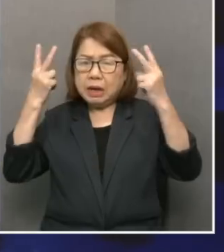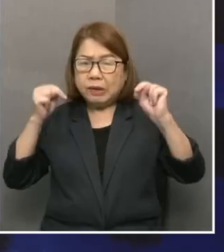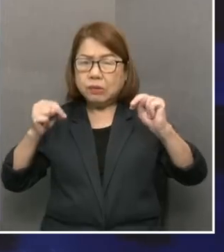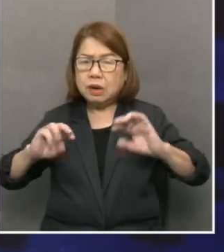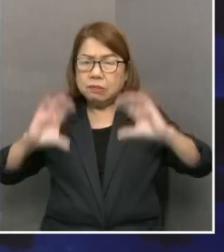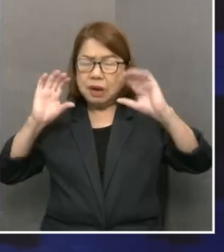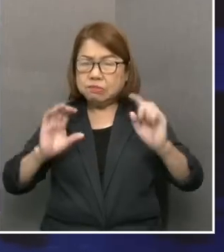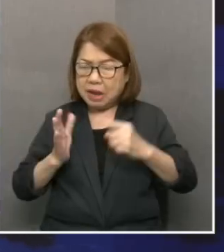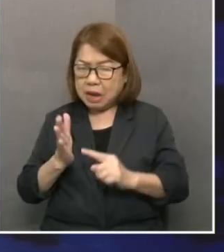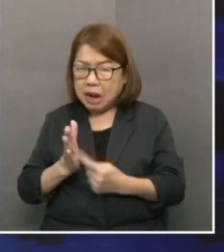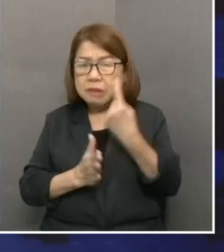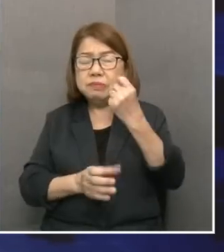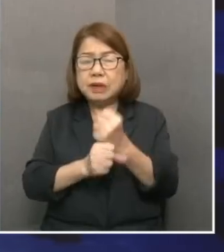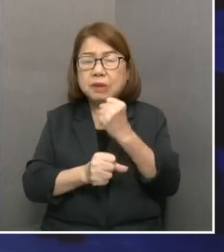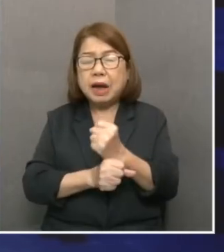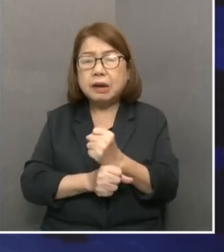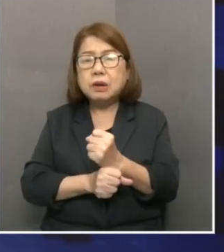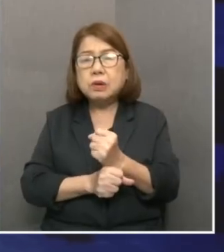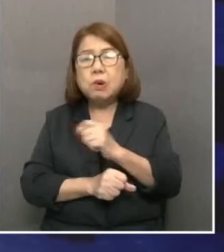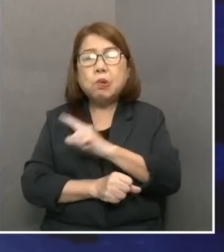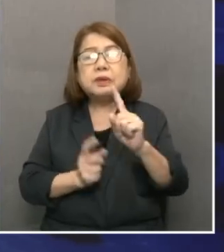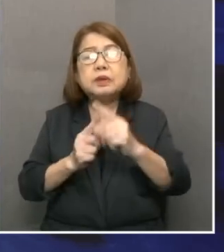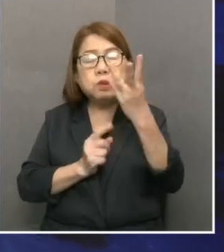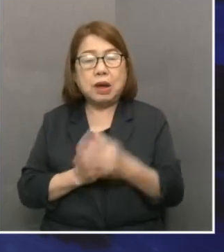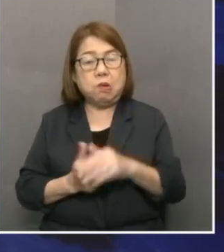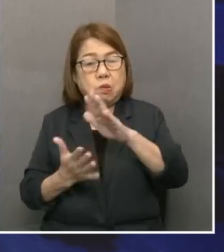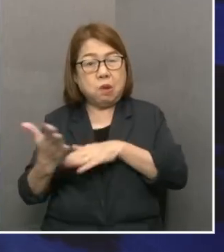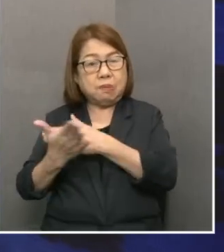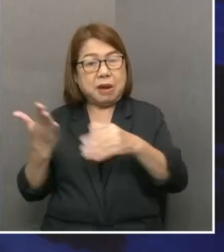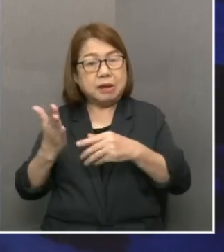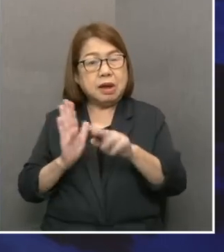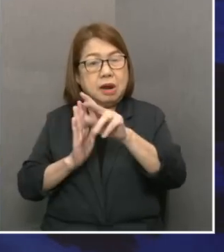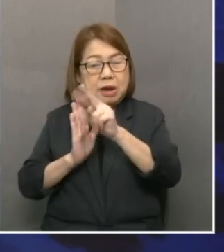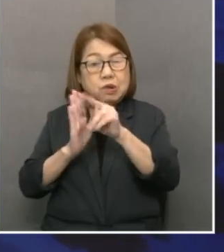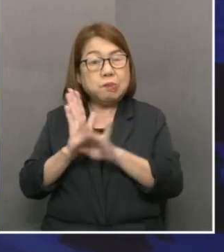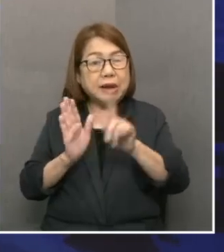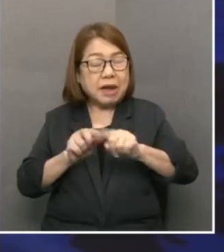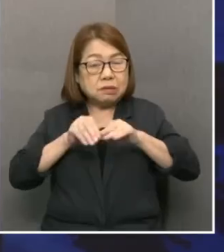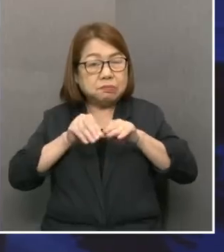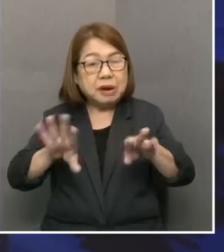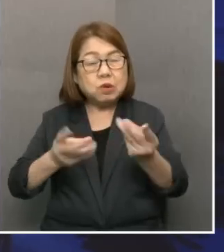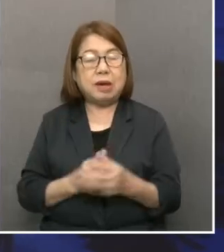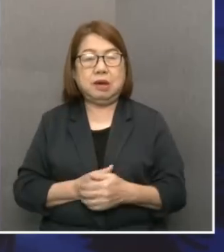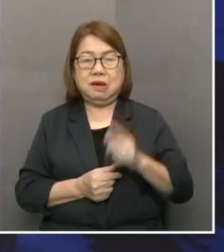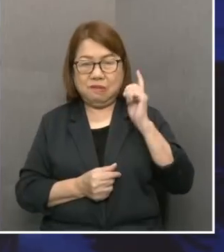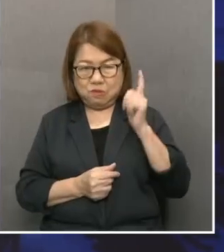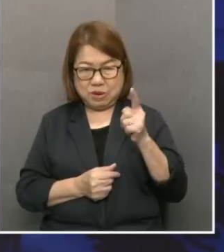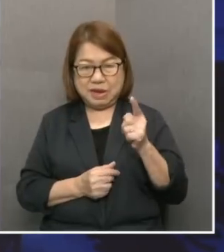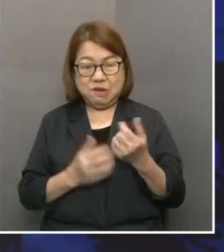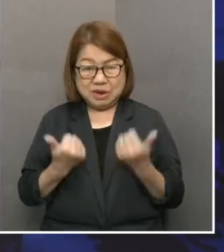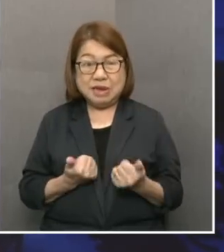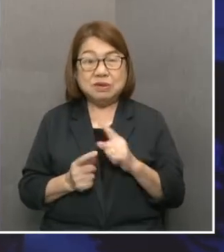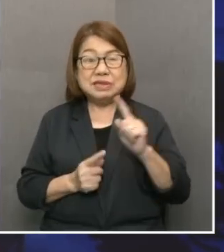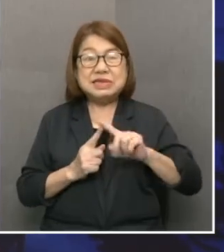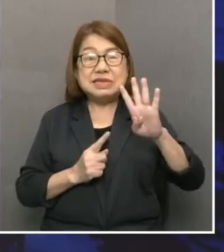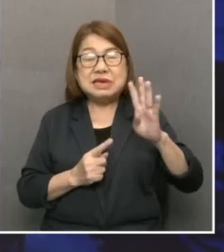เนี่ยจะเริ่มงานเมื่อไหร่ได้ผลักดันนโยบายได้เมื่อไหร่ด้วยนะคะเรามาดูกันเลยพรุ่งนี้ค่ะวันนี้ 4กันยายนพรุ่งนี้ 5กันยายนเกิดอะไรขึ้นนะ